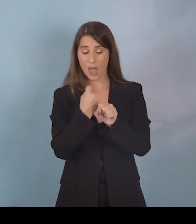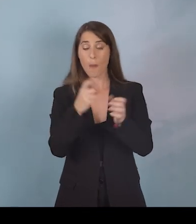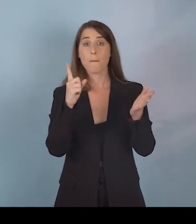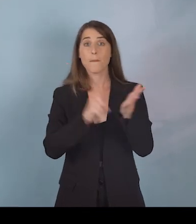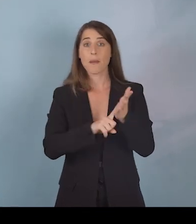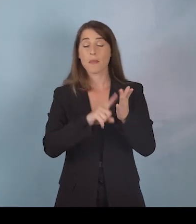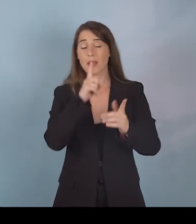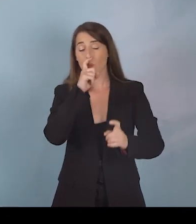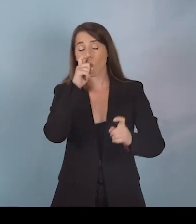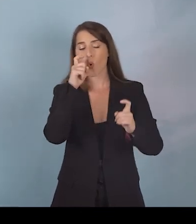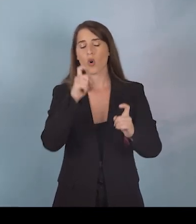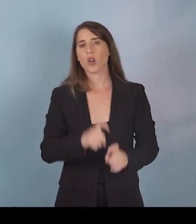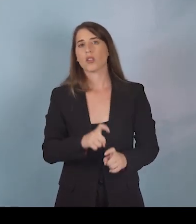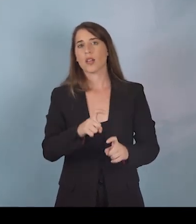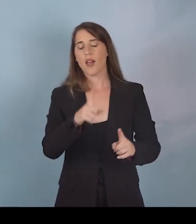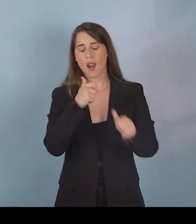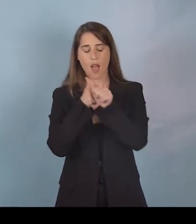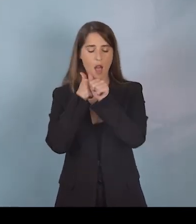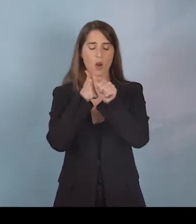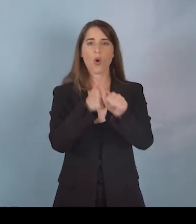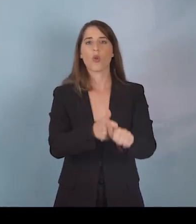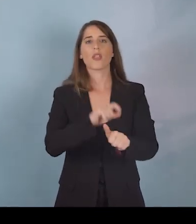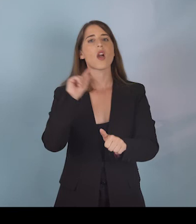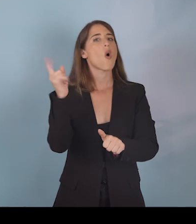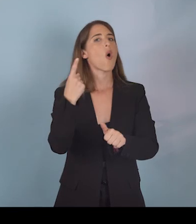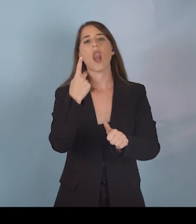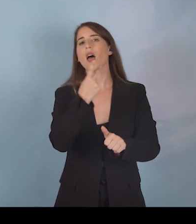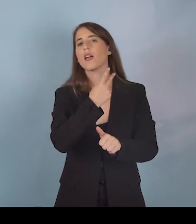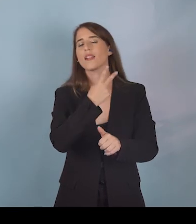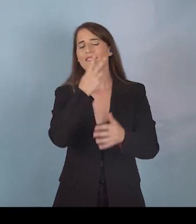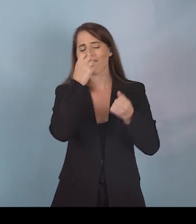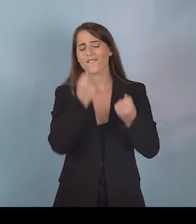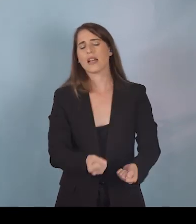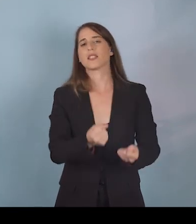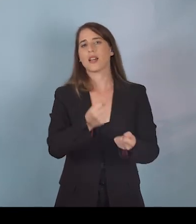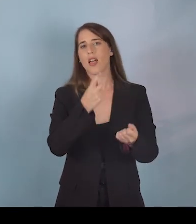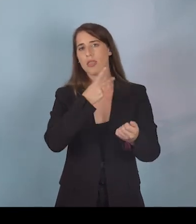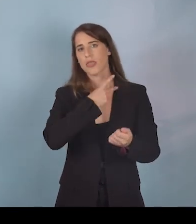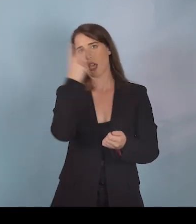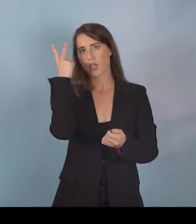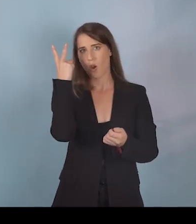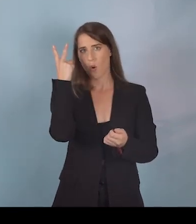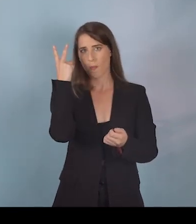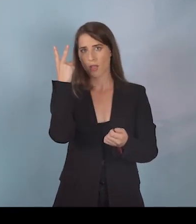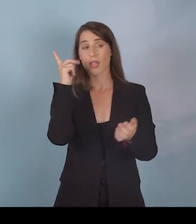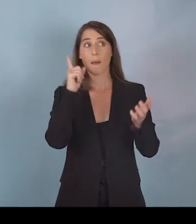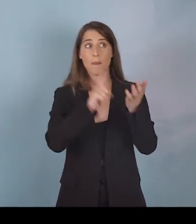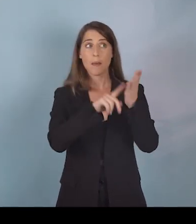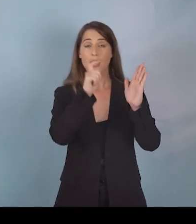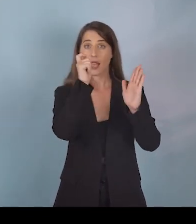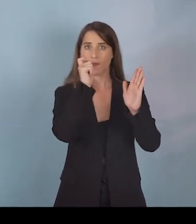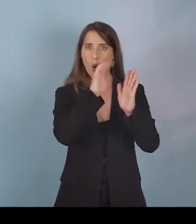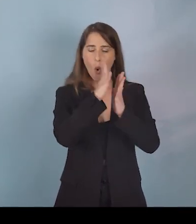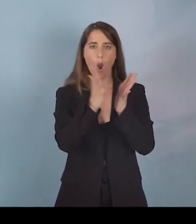Ελλάδα και είναι και αυτό αρμοδιότητα των ελληνικών αρχών, οφείλει να τηρεί τα θεμελιώδη δικαιώματα. Και